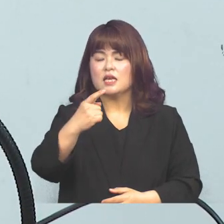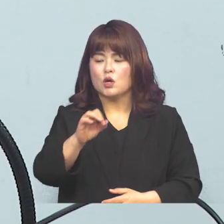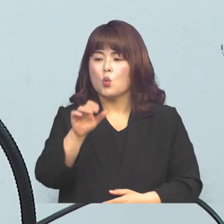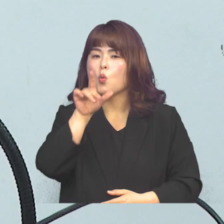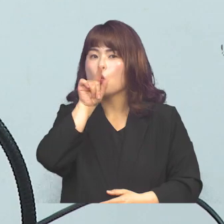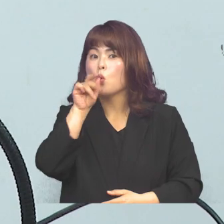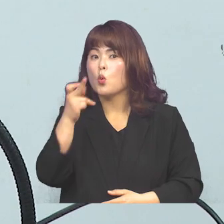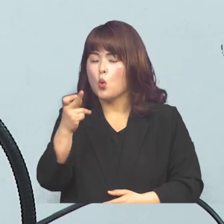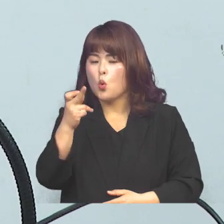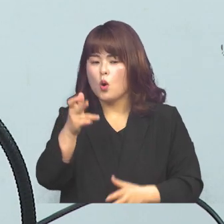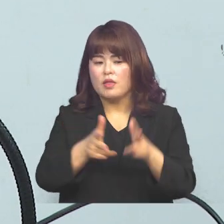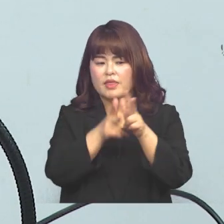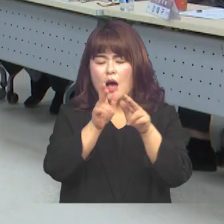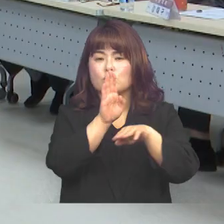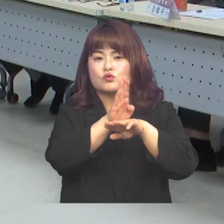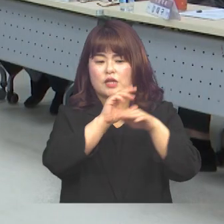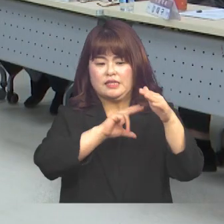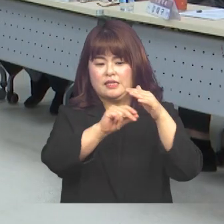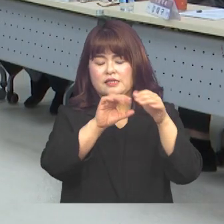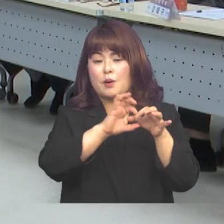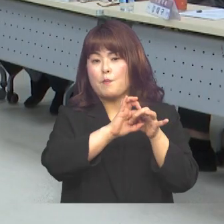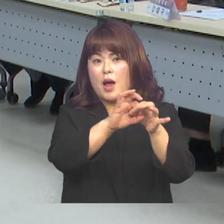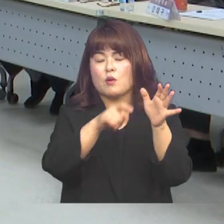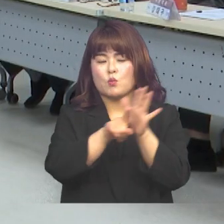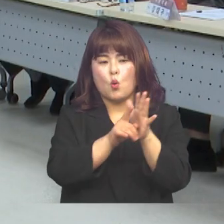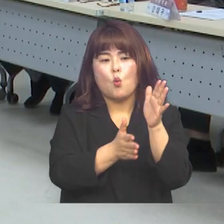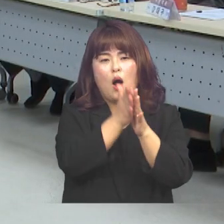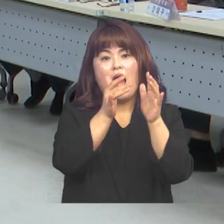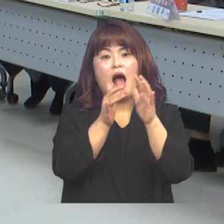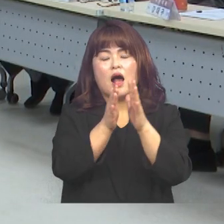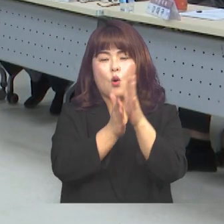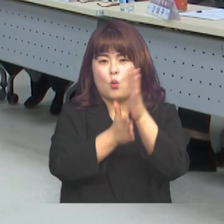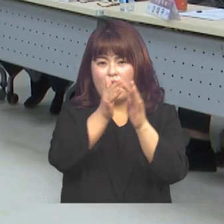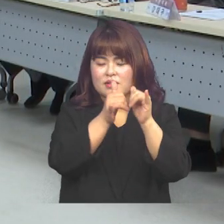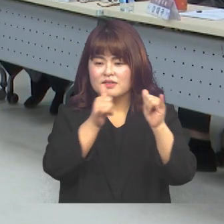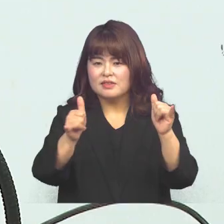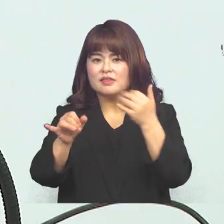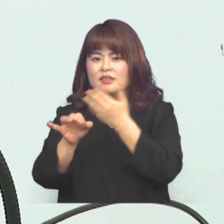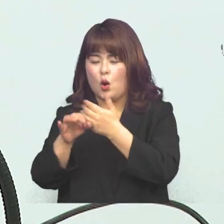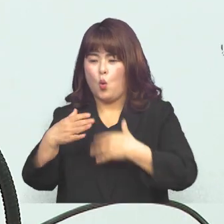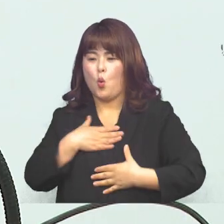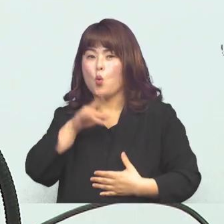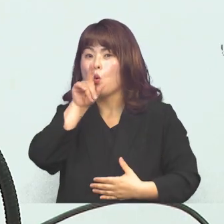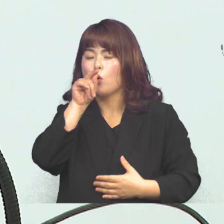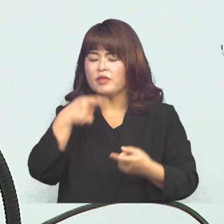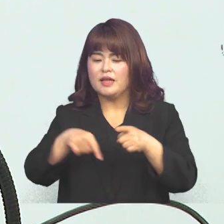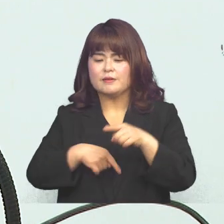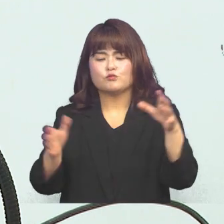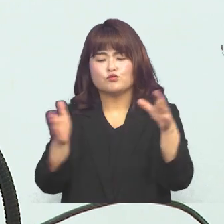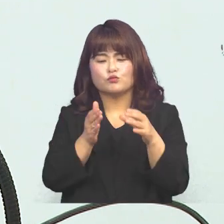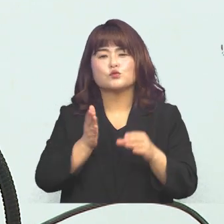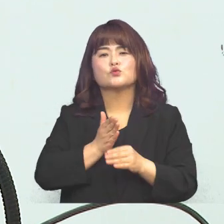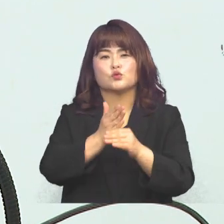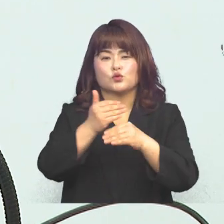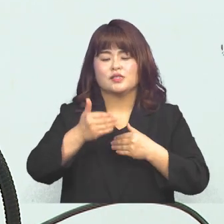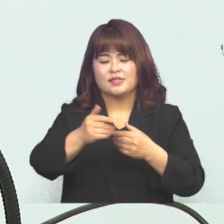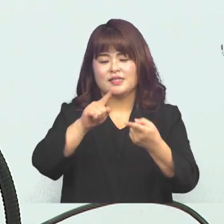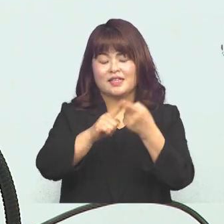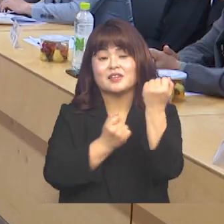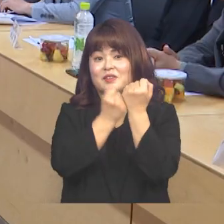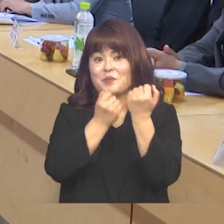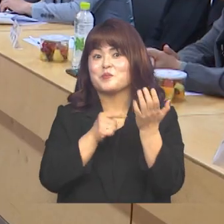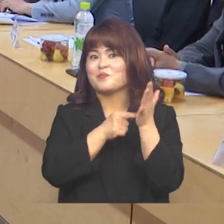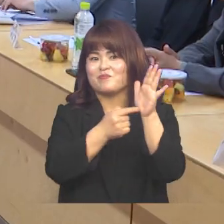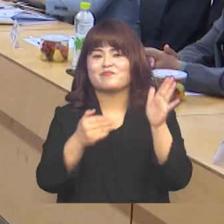사업 조속 추진에 대해 사업성을 높이기 위해 화성, 오산과 협력하며 최선을 다하고 있다고 밝혔습니다.